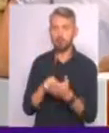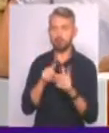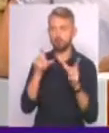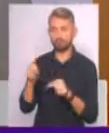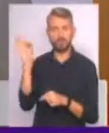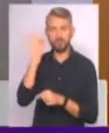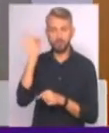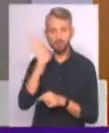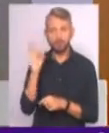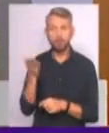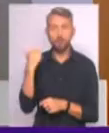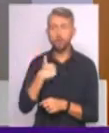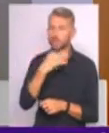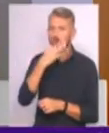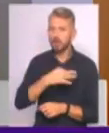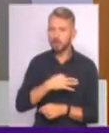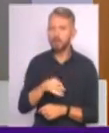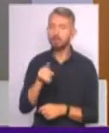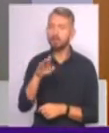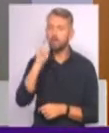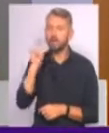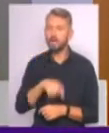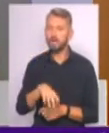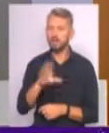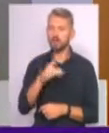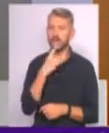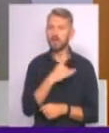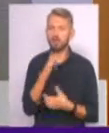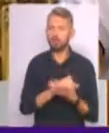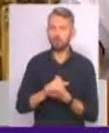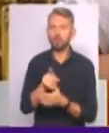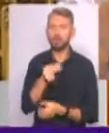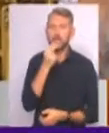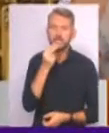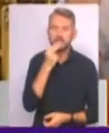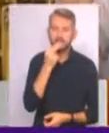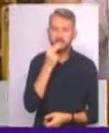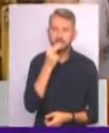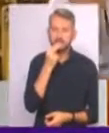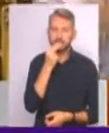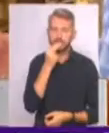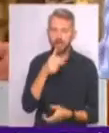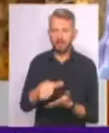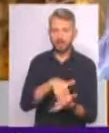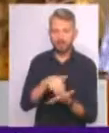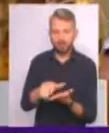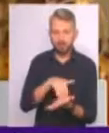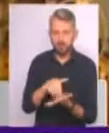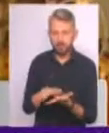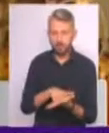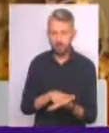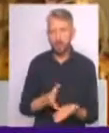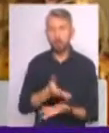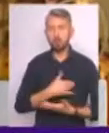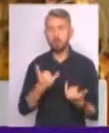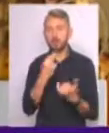і тоді нам сказали, ви в Україні, в Радянському Союзі, їсте вершкове, сливочне масло. Ми зараз